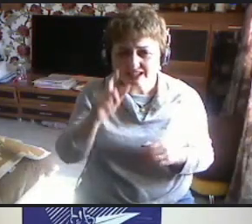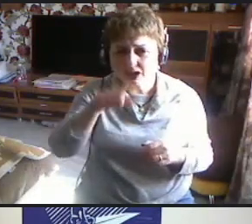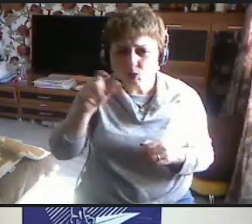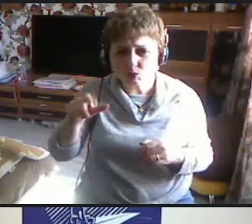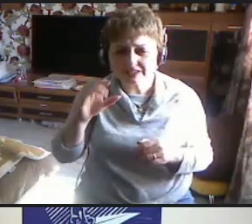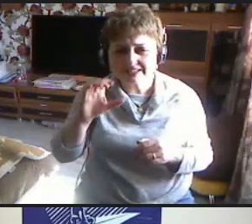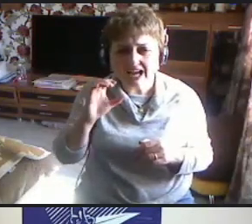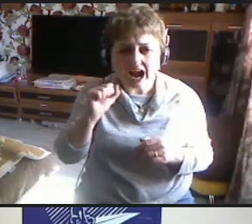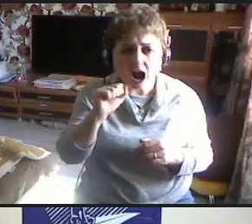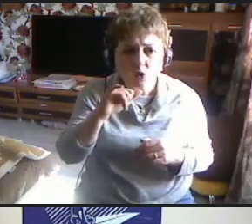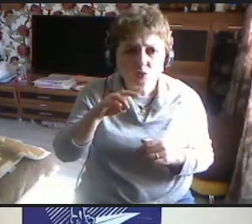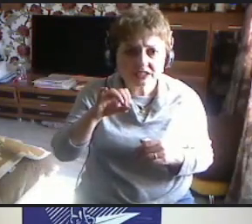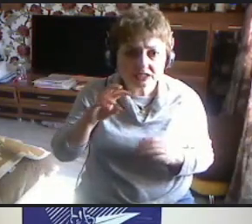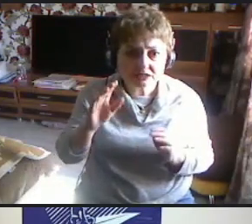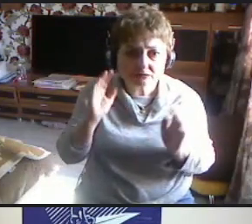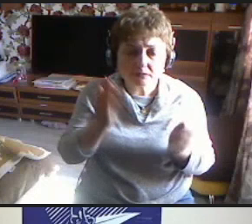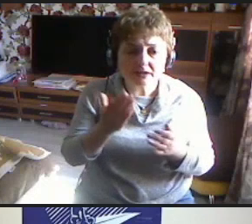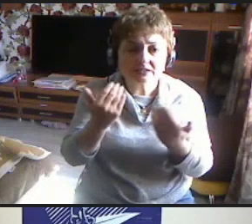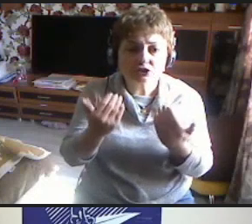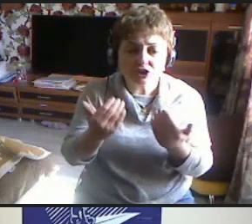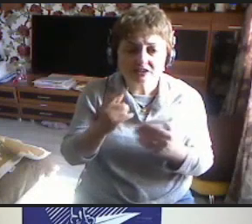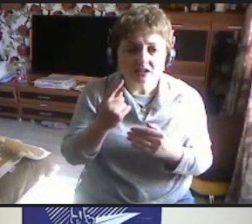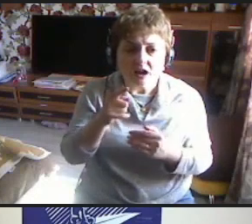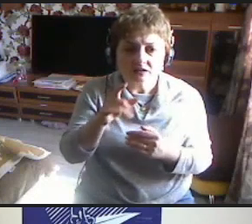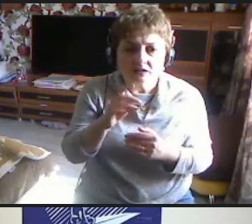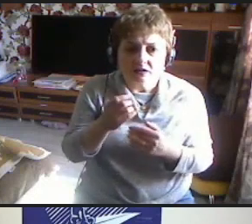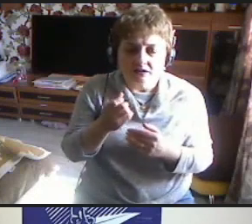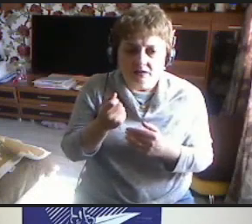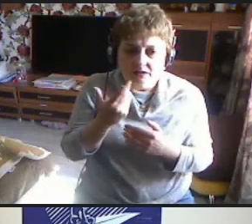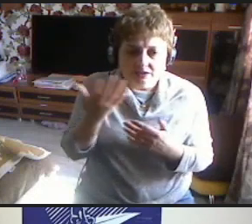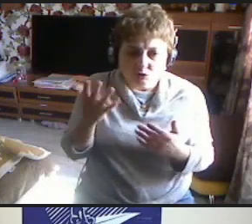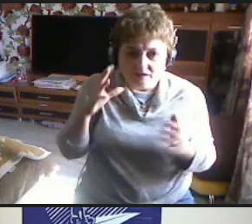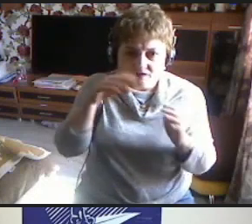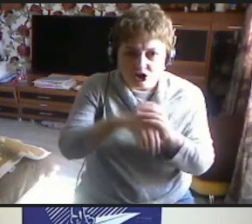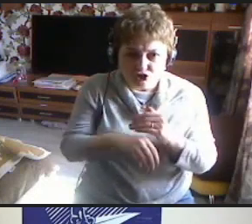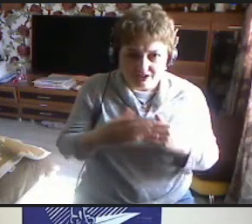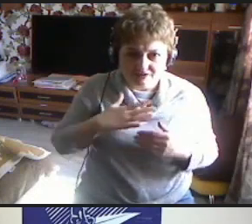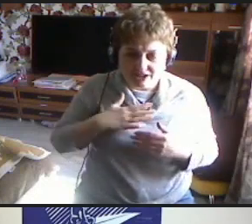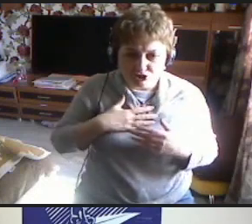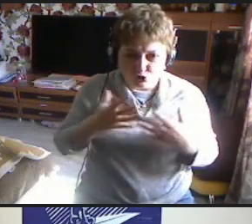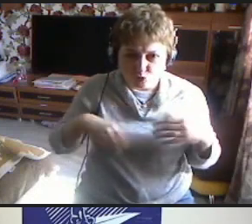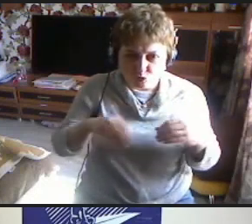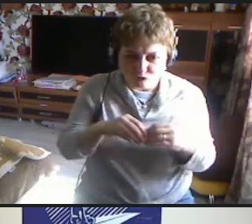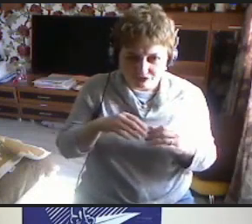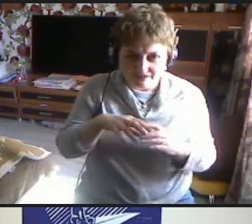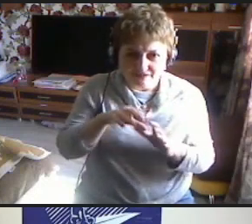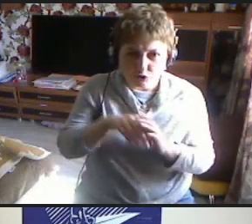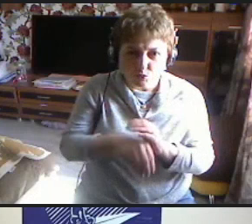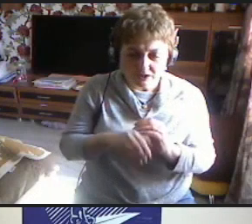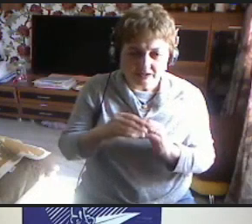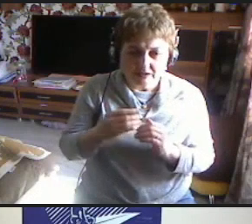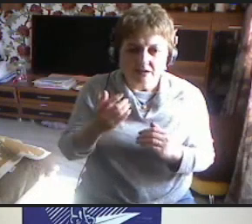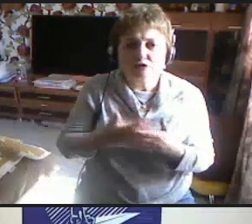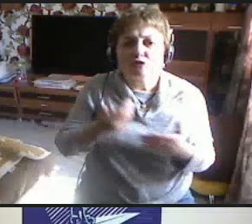сейчас, ну, во-первых, они настолько уже вошли в наше общество, и я думаю, что входили гораздо раньше. Вообще там